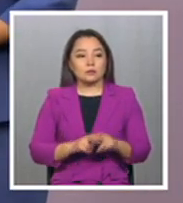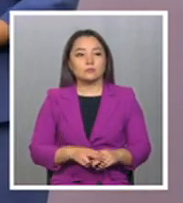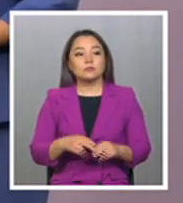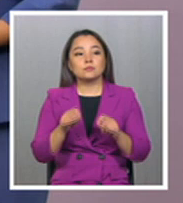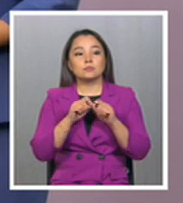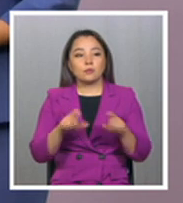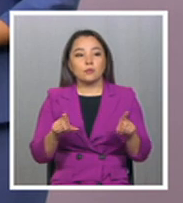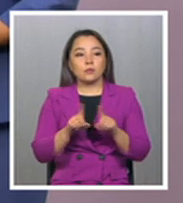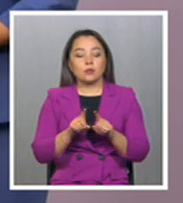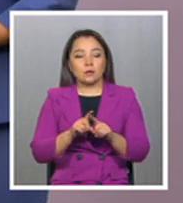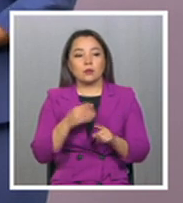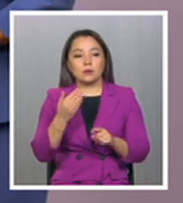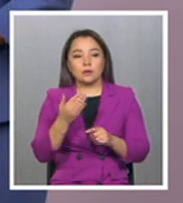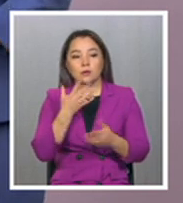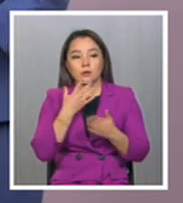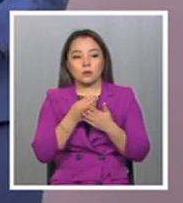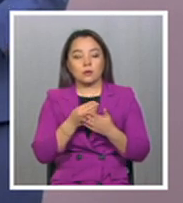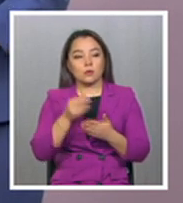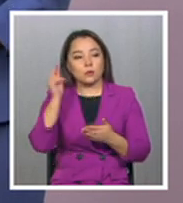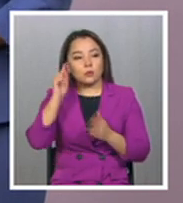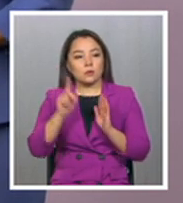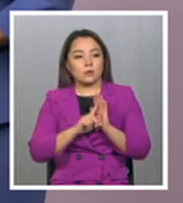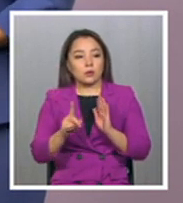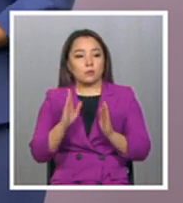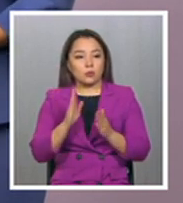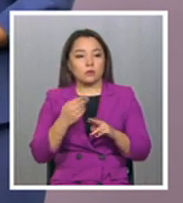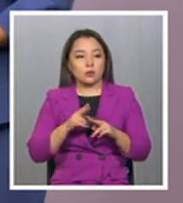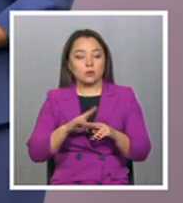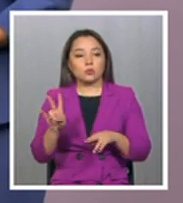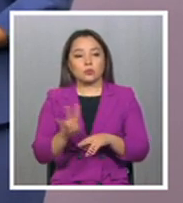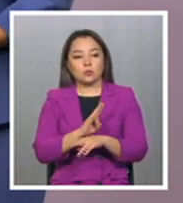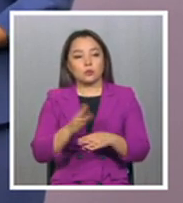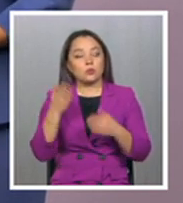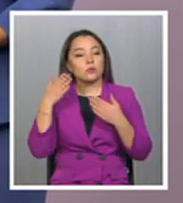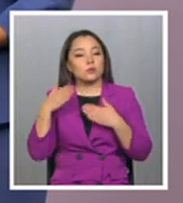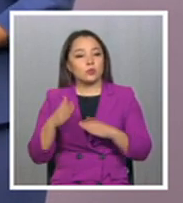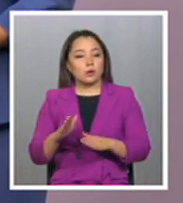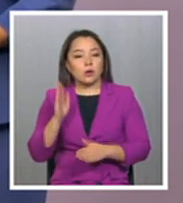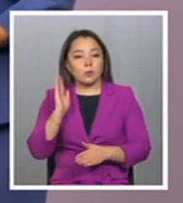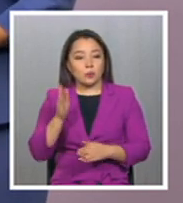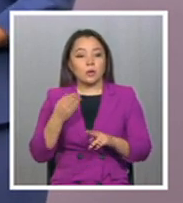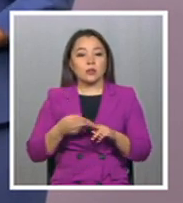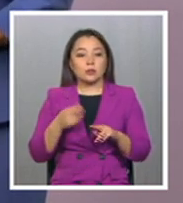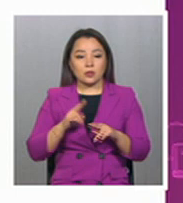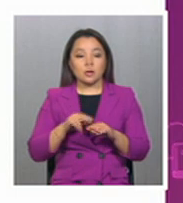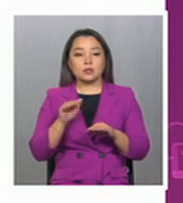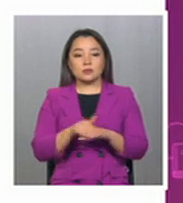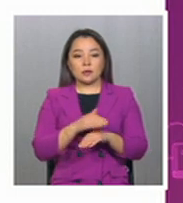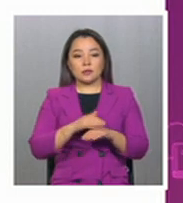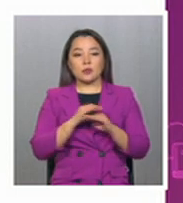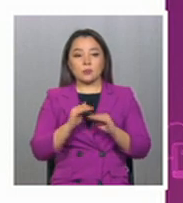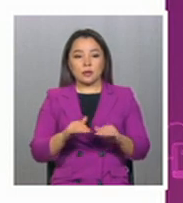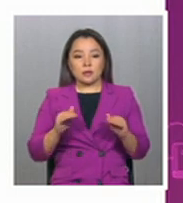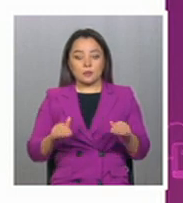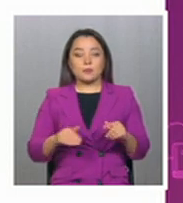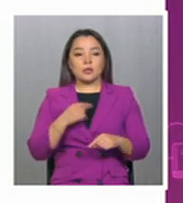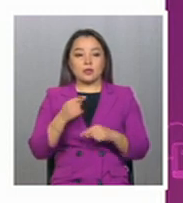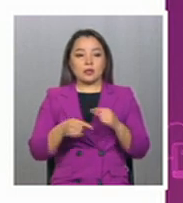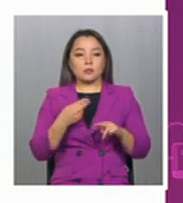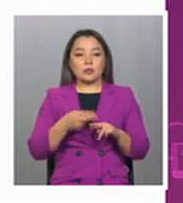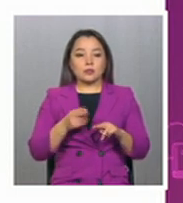Мектепте сабақта болады. Түнде ұйқыға жатады екен. Жарайсыңдар, балалар. Екінші тапсырмаға